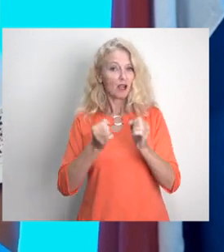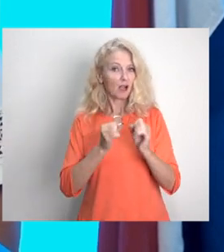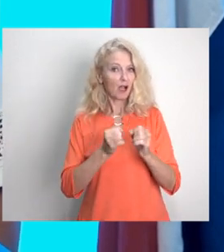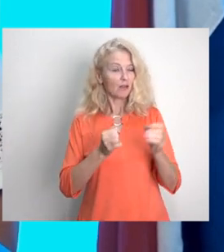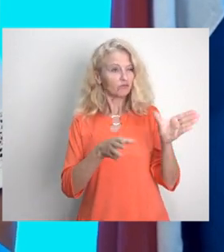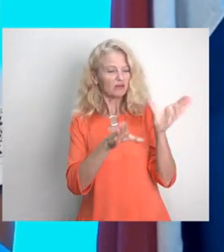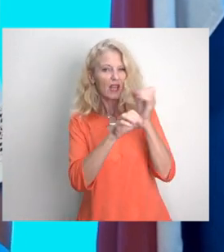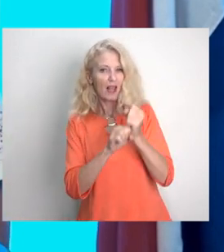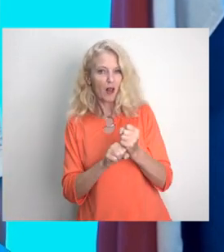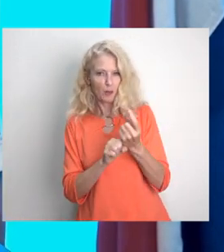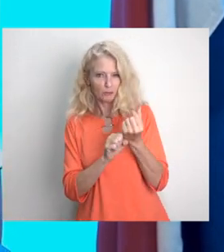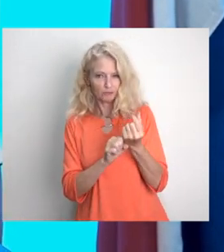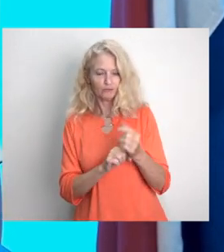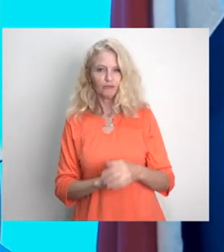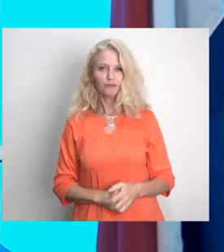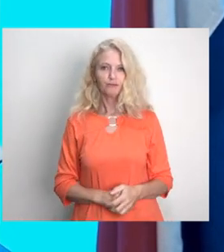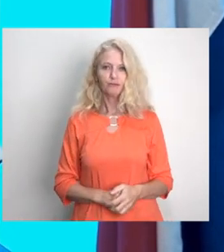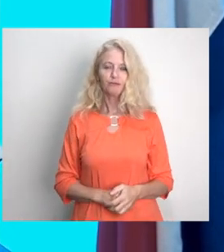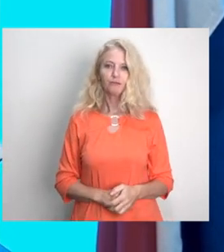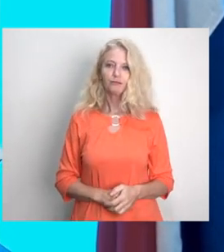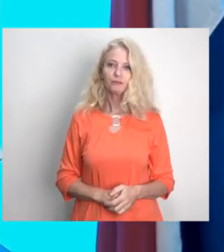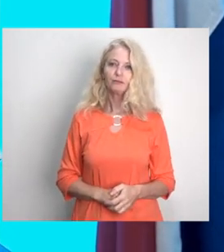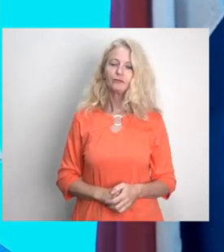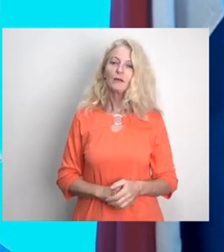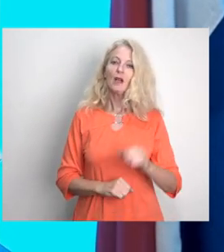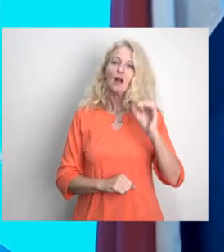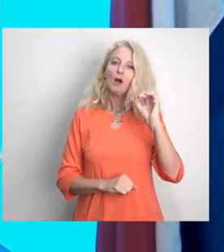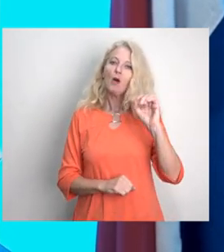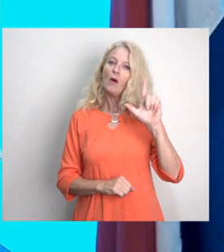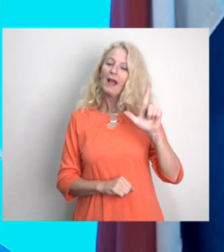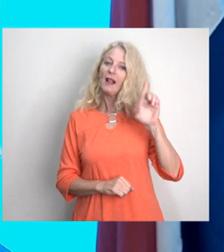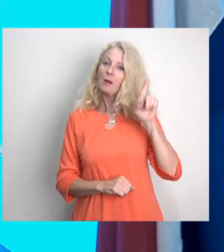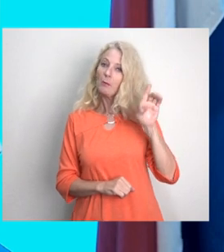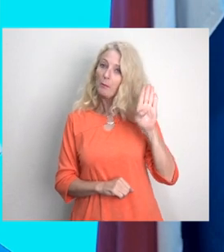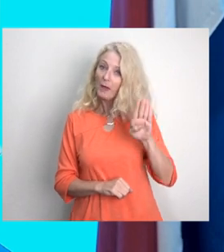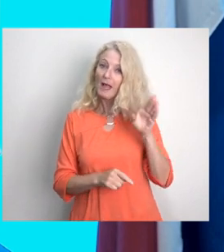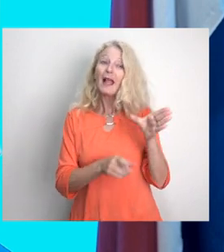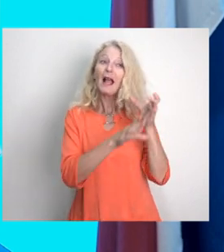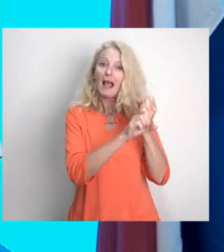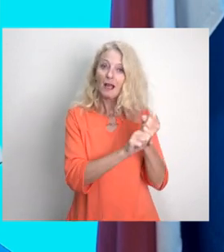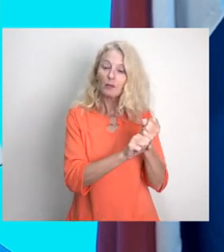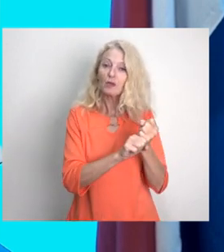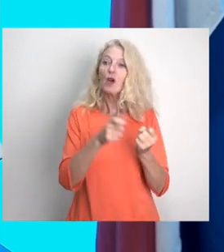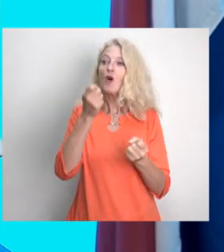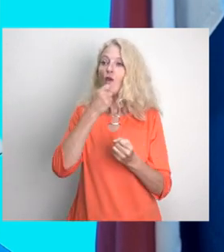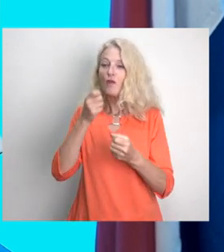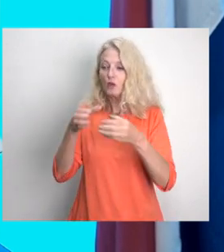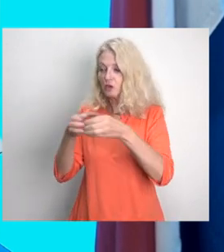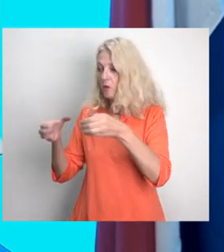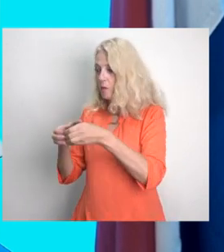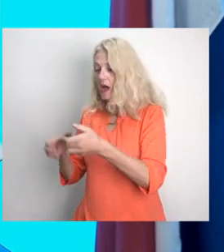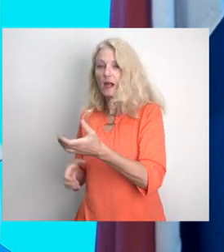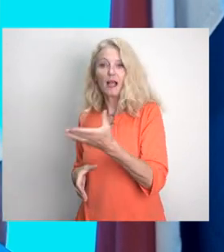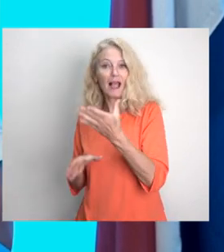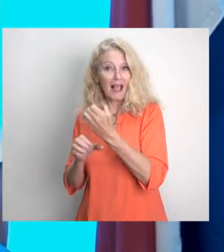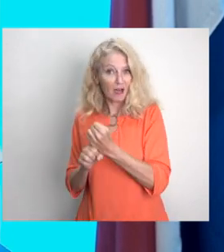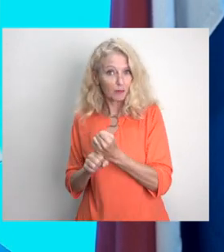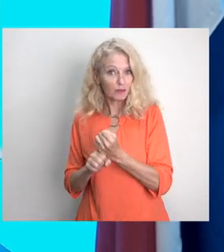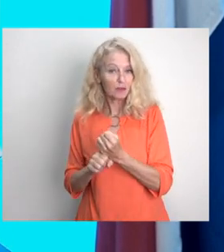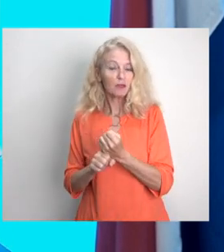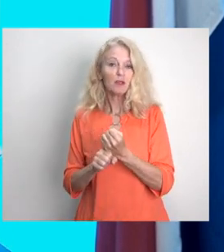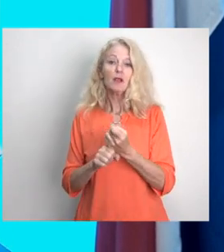We zien ook dat naast de hulp die geboden wordt vanuit het openbaar lichaam, de voedselbanken, dat er nog andere